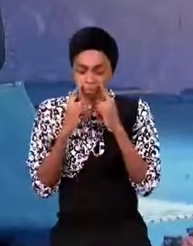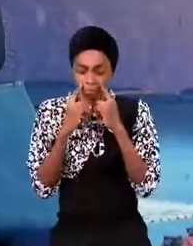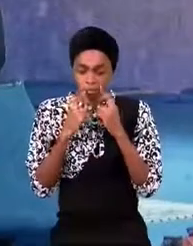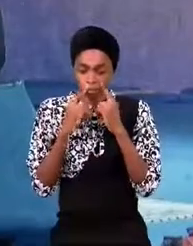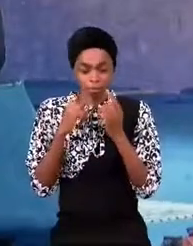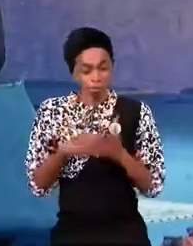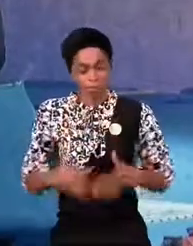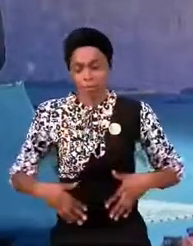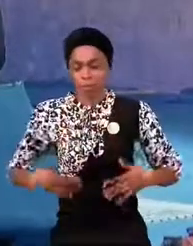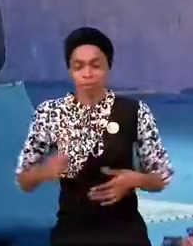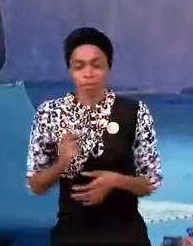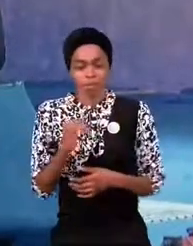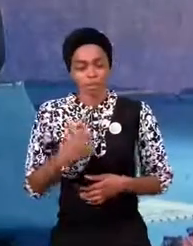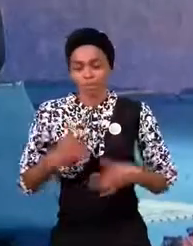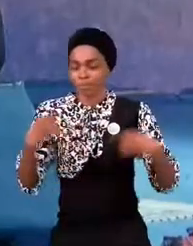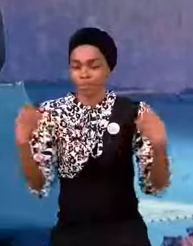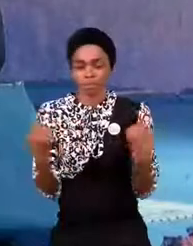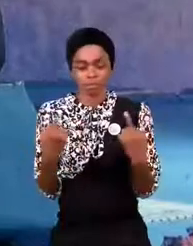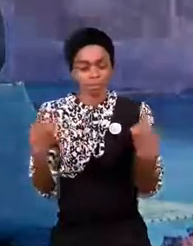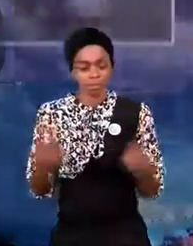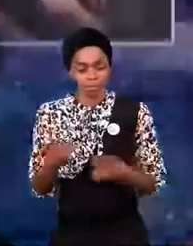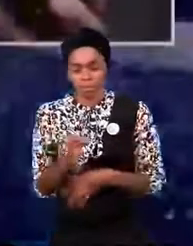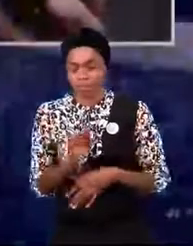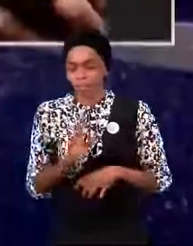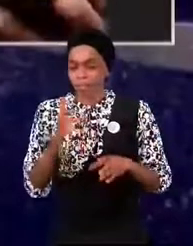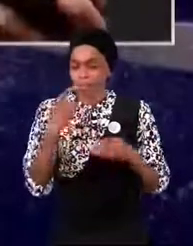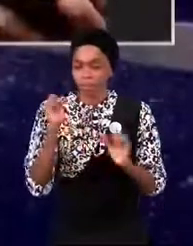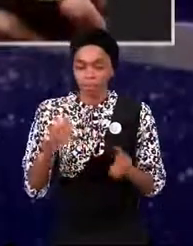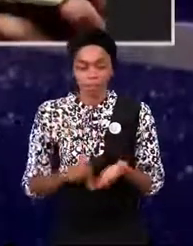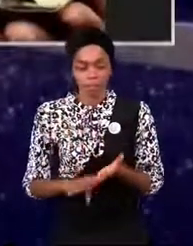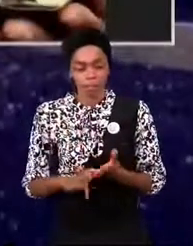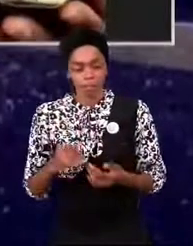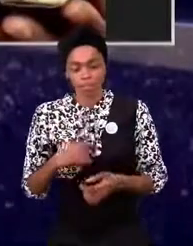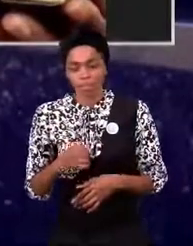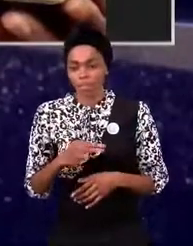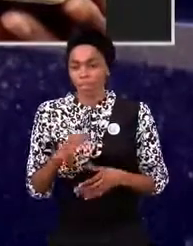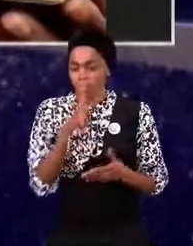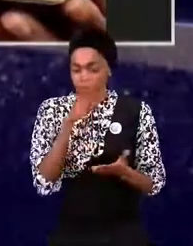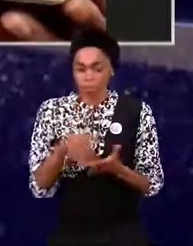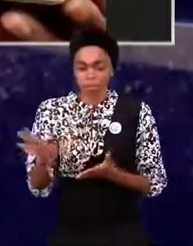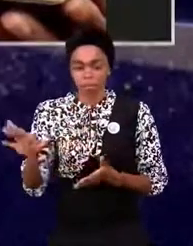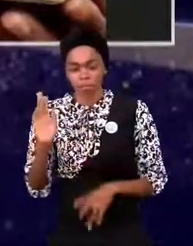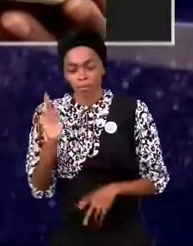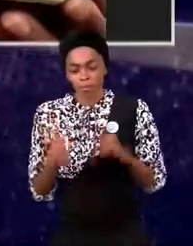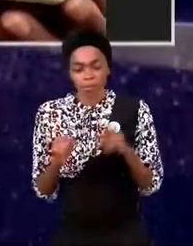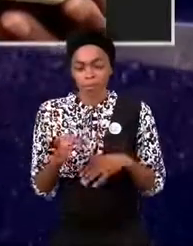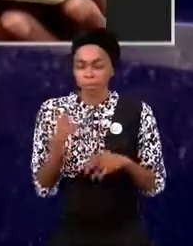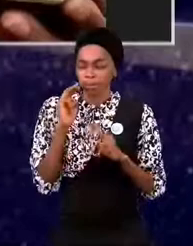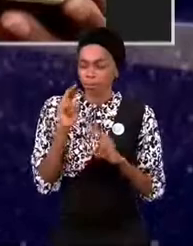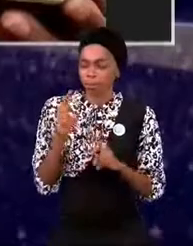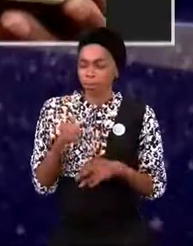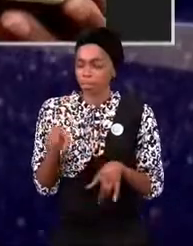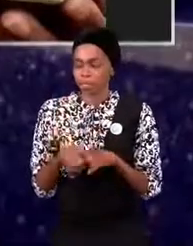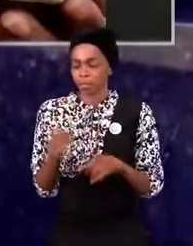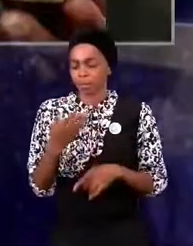fait? Je ne sais pas. Est-ce que Dieu peut vraiment me pardonner? Je suis rejeté. Les gens me regardent et disent que je suis mauvais, que je suis sale.